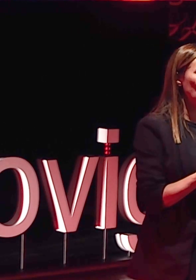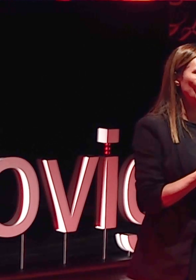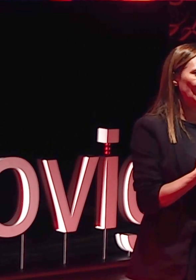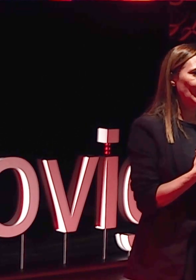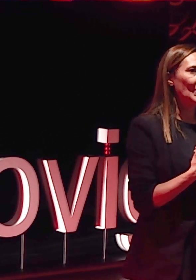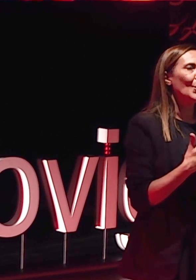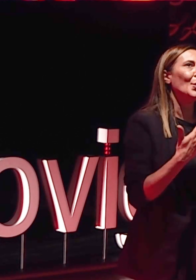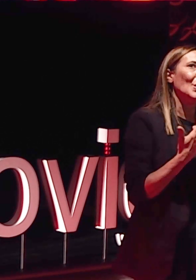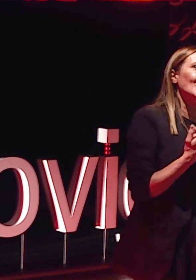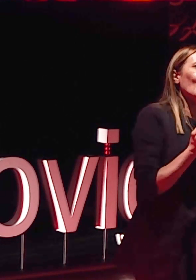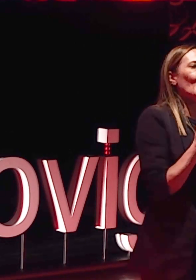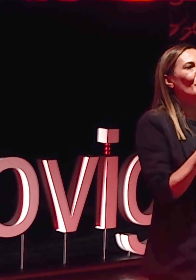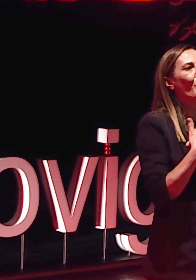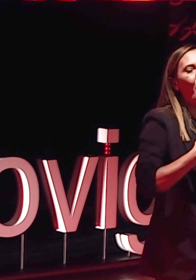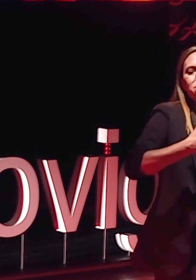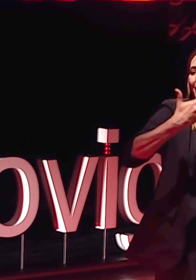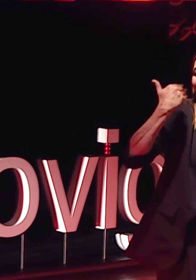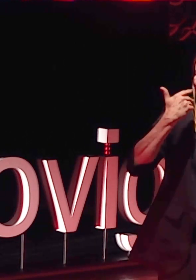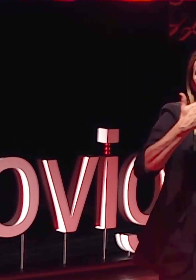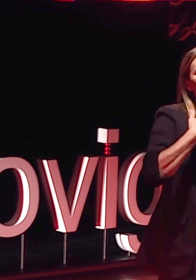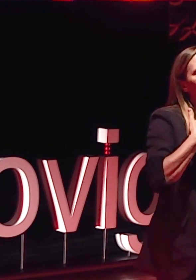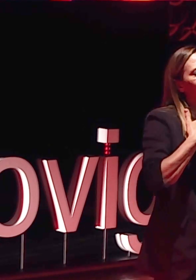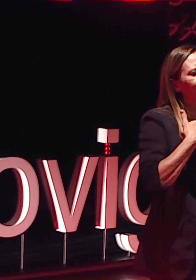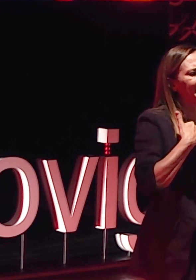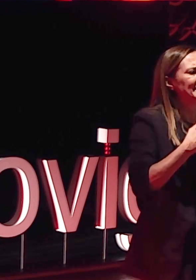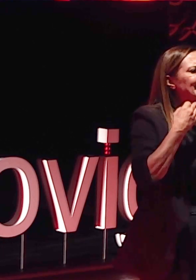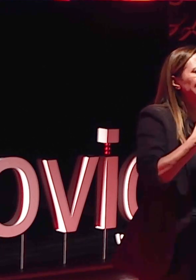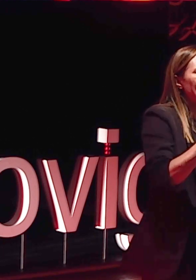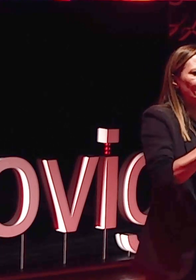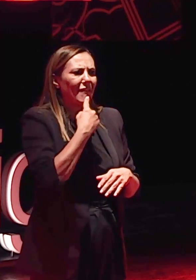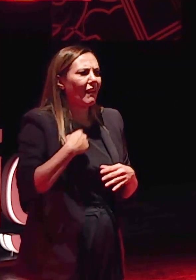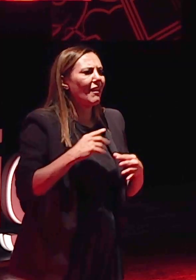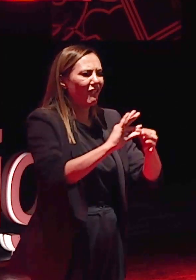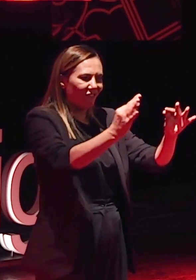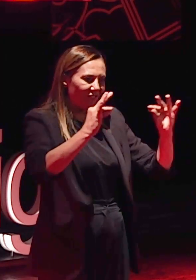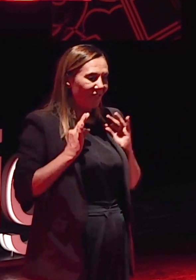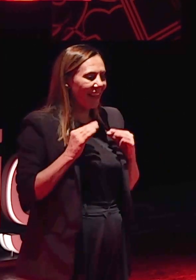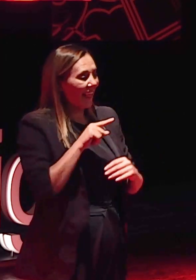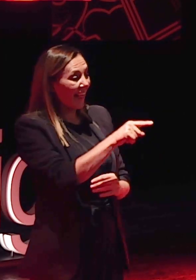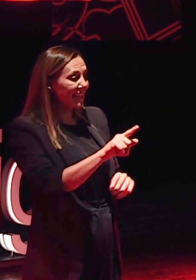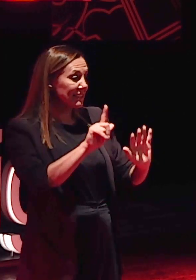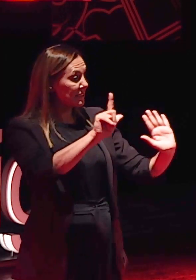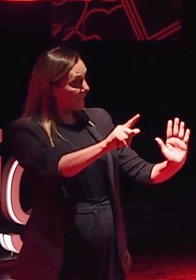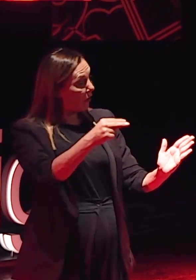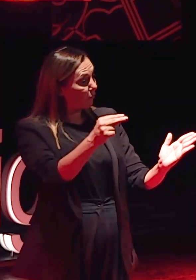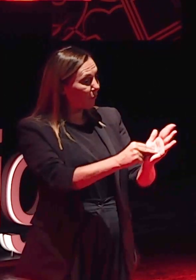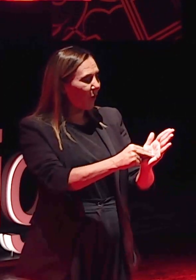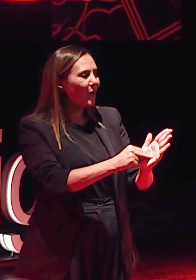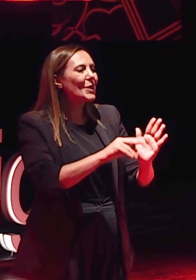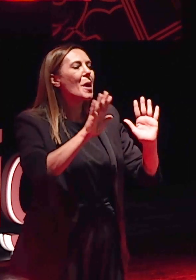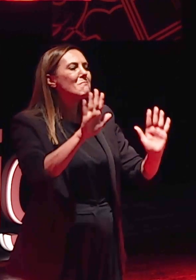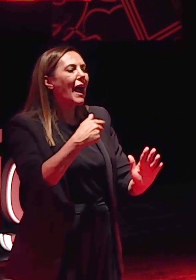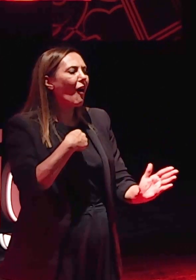fatto far pace con un passato dove mi sono sentita dire sei da sette ma ti metto